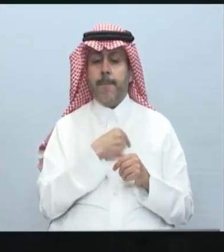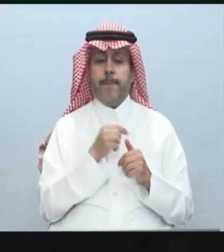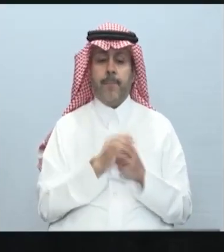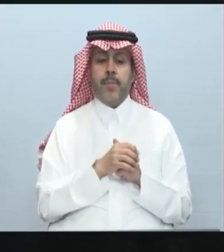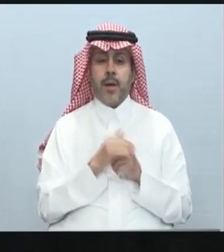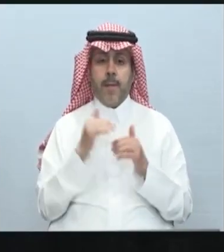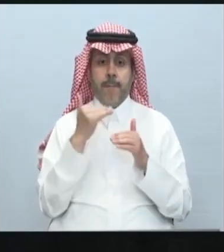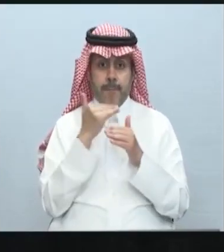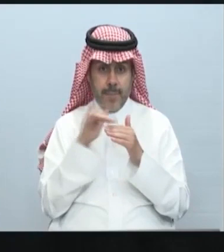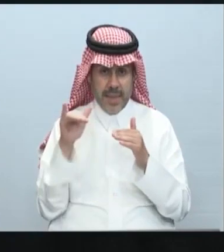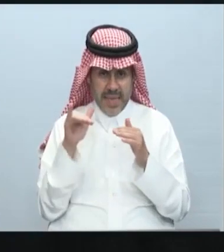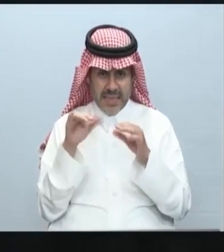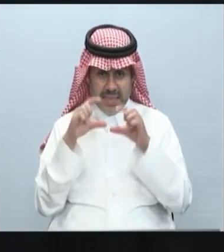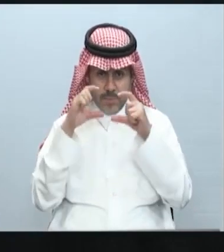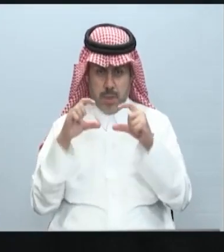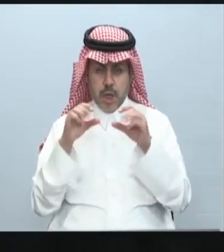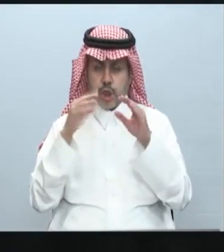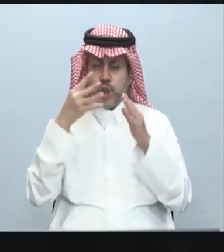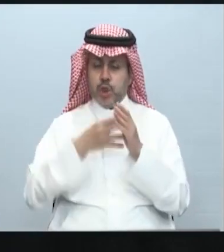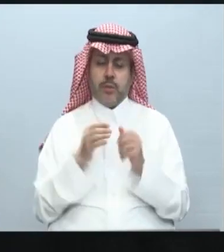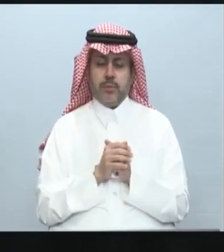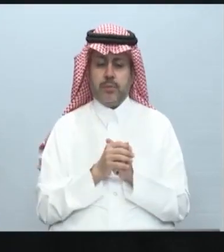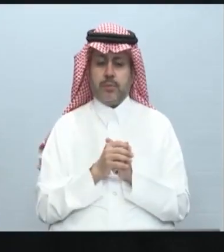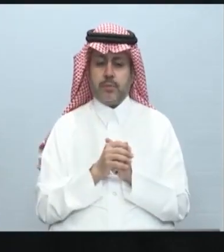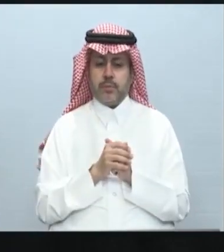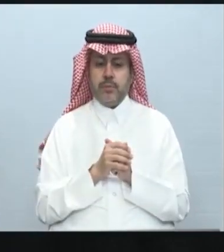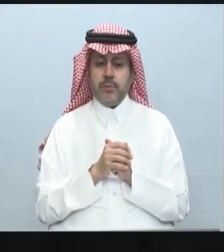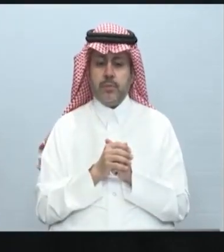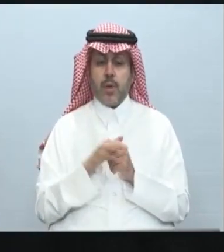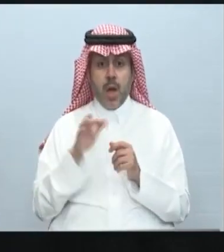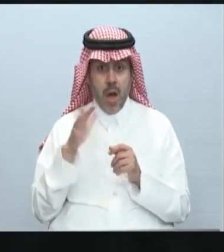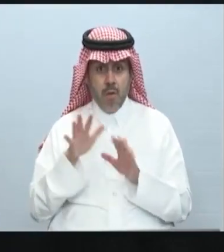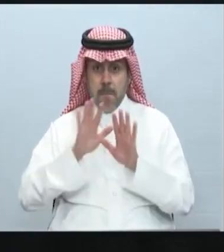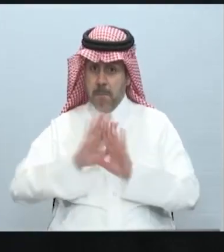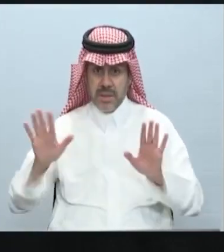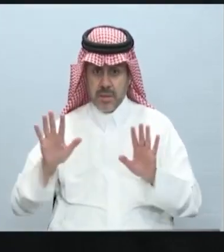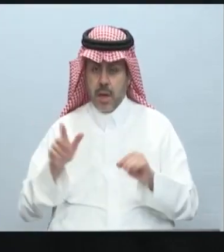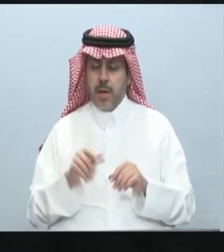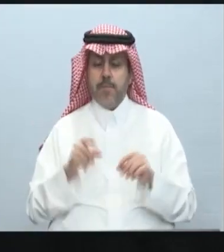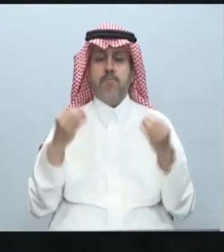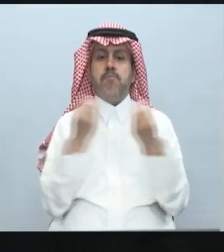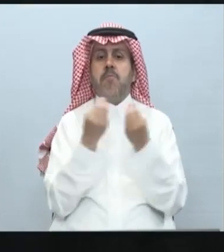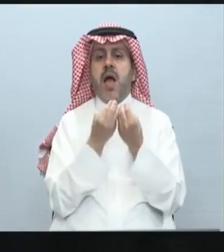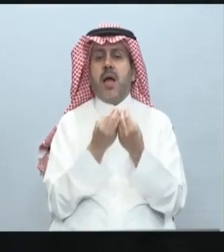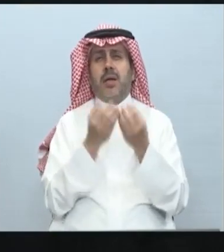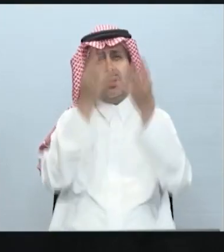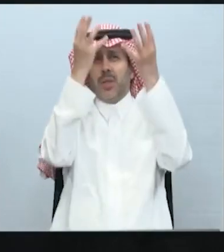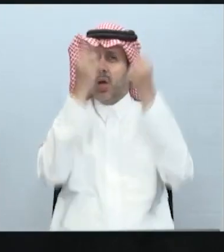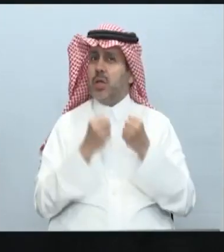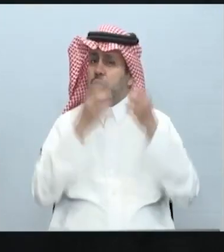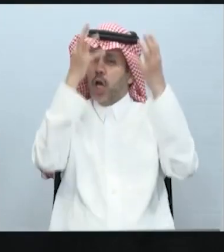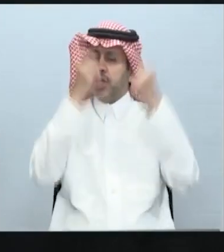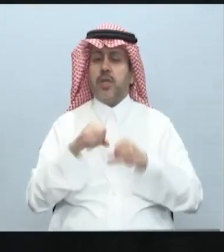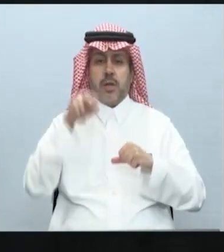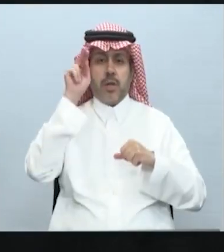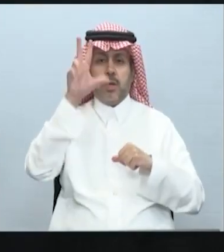بمقياسه الشرعي لذلك لا يكمل خوفك بالله الا اذا تاملت في